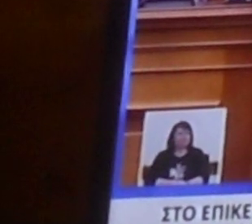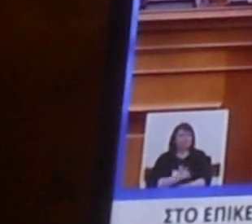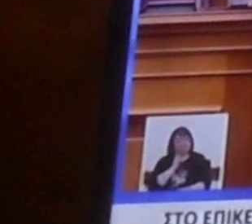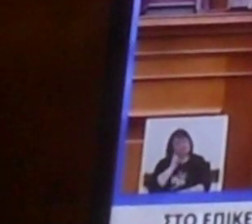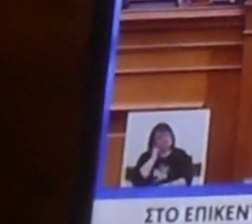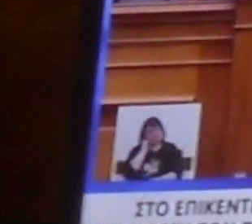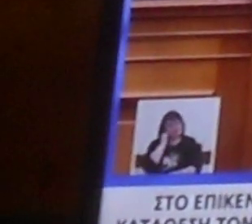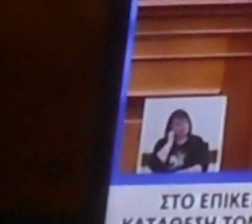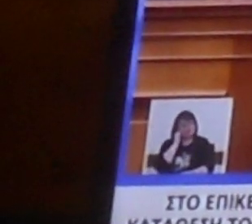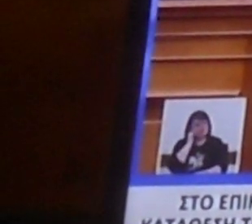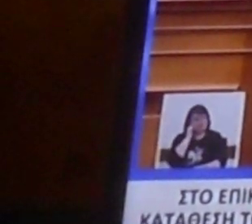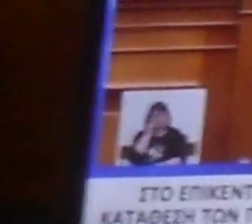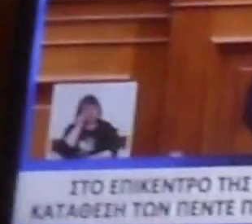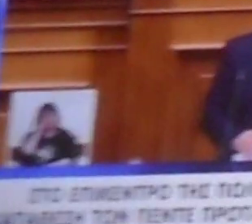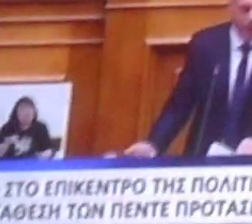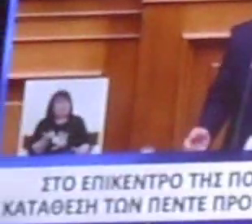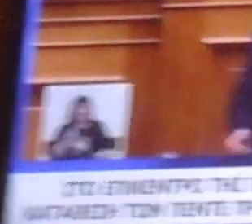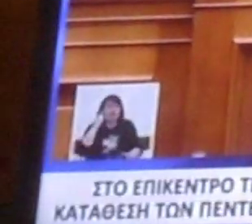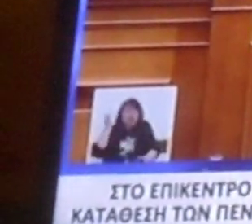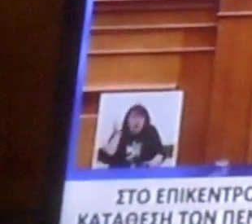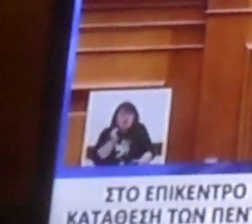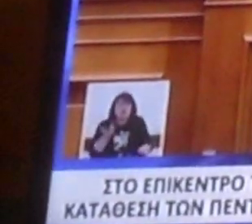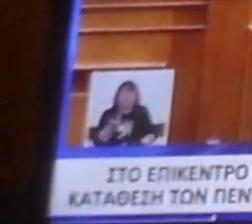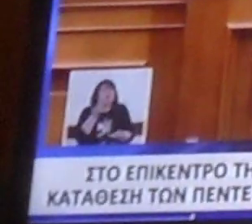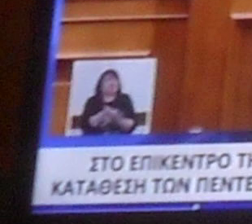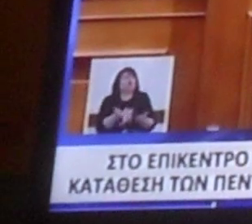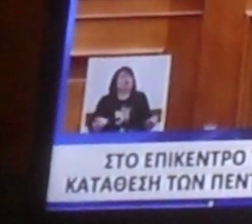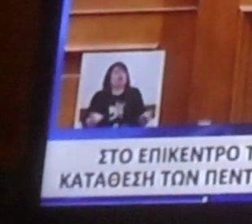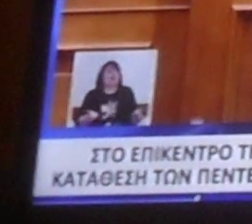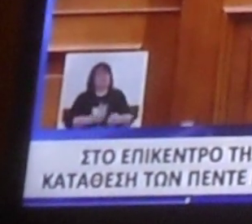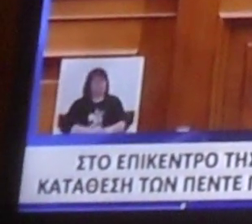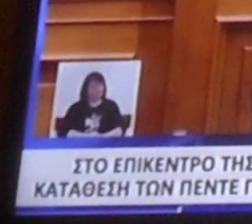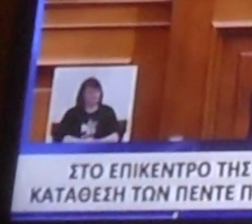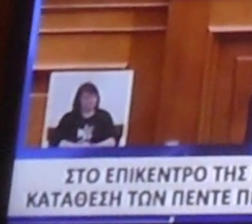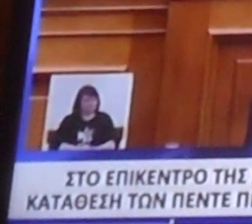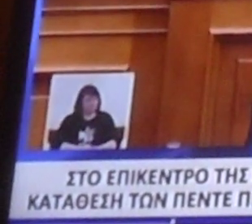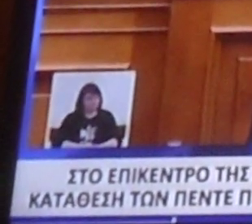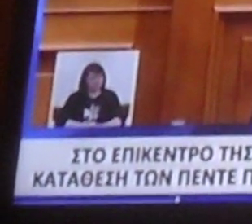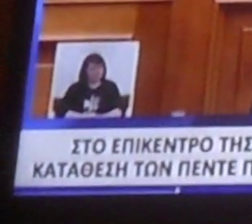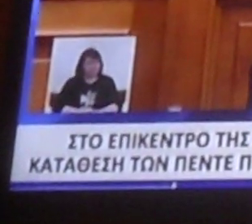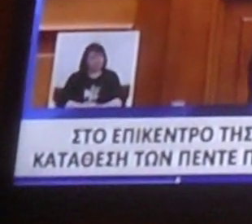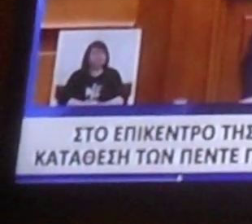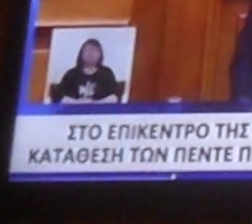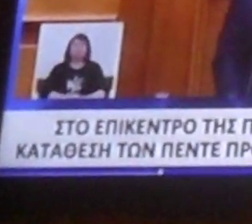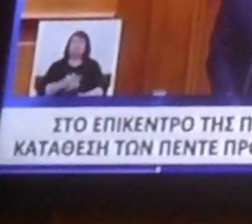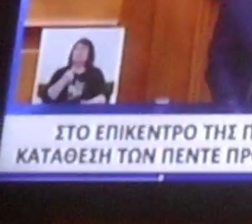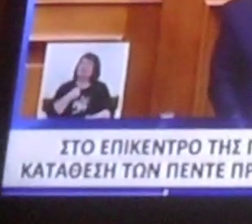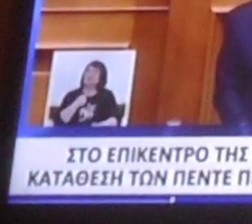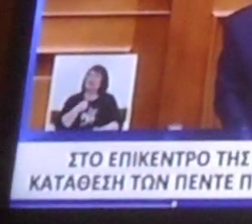παιδιά, από τη Δύο παρακαλώ, γιατί τα έχουμε στο δεύτερο μέρος. Θέλω πριν πάμε όμως σε αυτά, μετά το διάλειμμα,